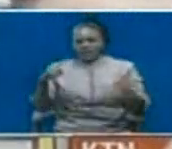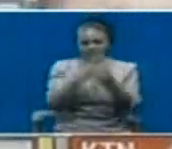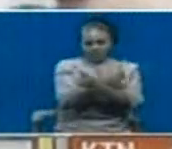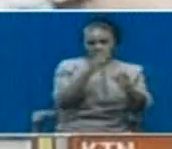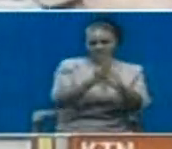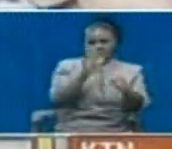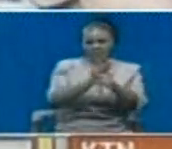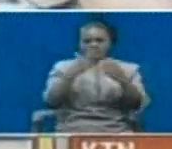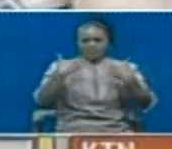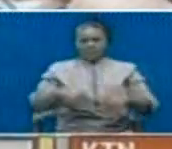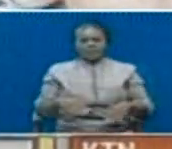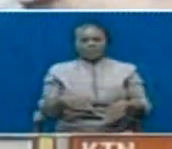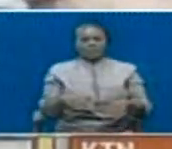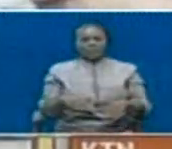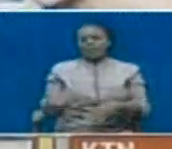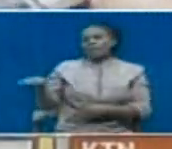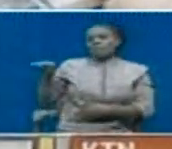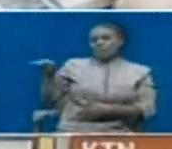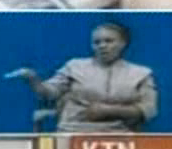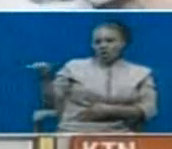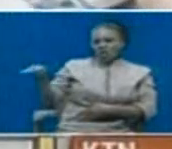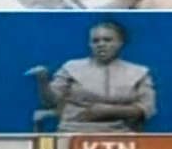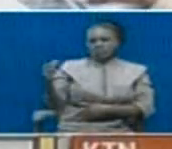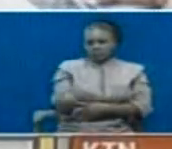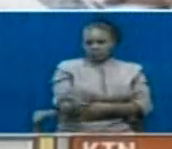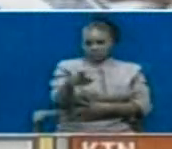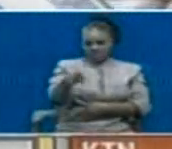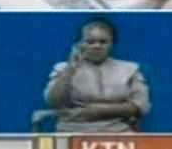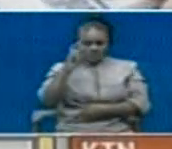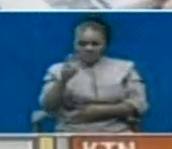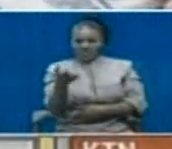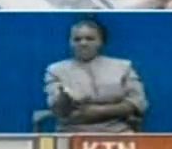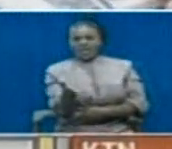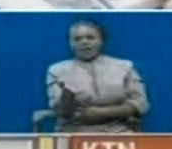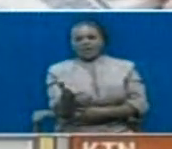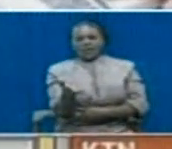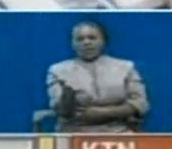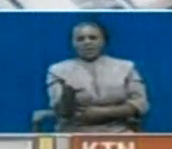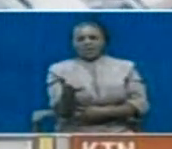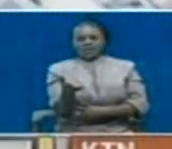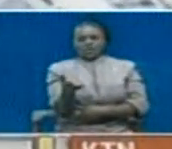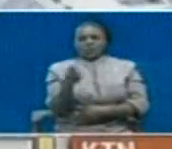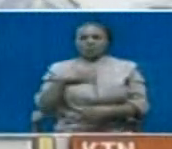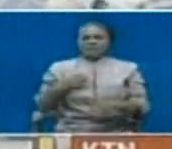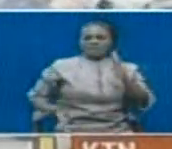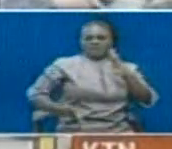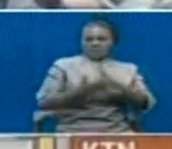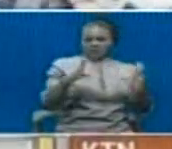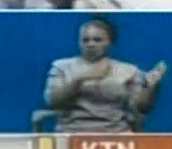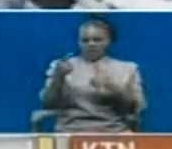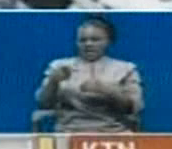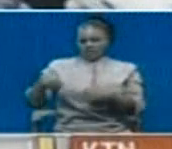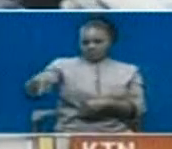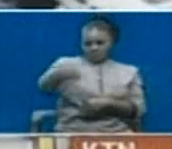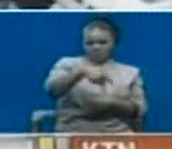kadhaa. 20 in the morning, this object was sighted here. We rushed to the scene, cordoned off the area and called